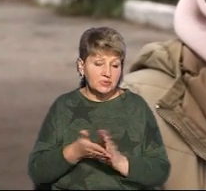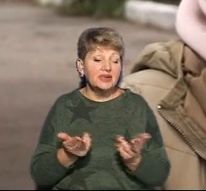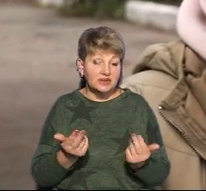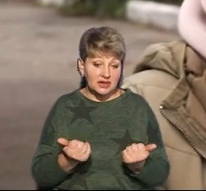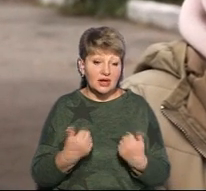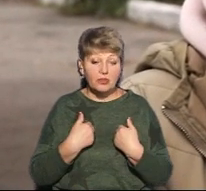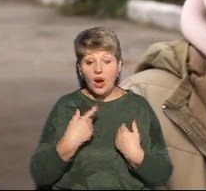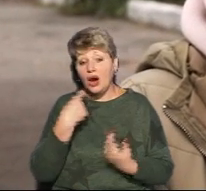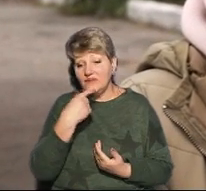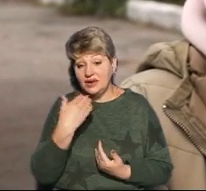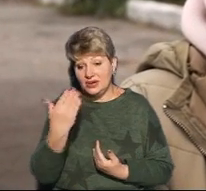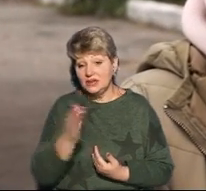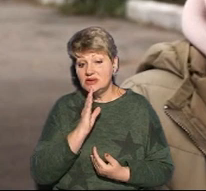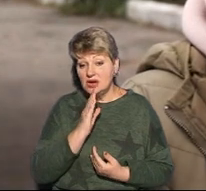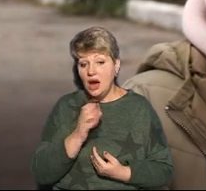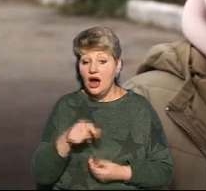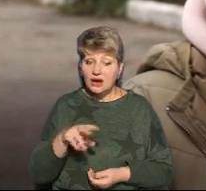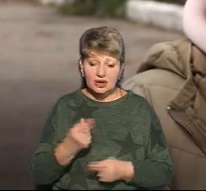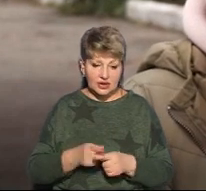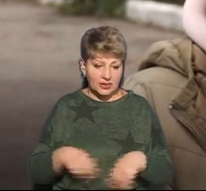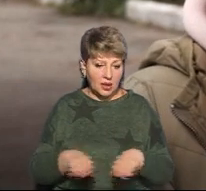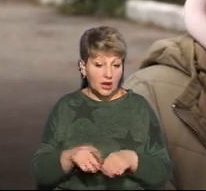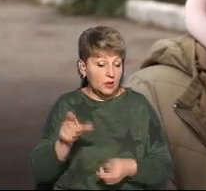ми говорили з нею, але це така людина,